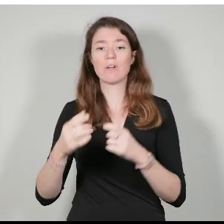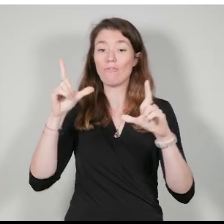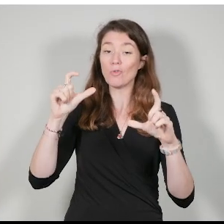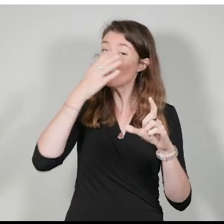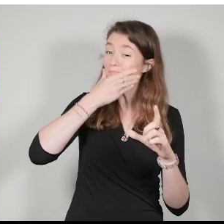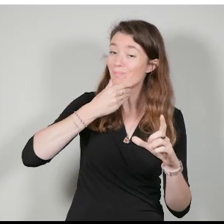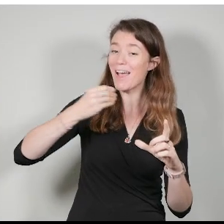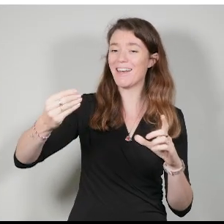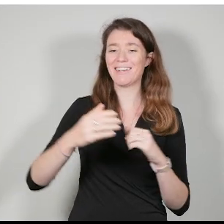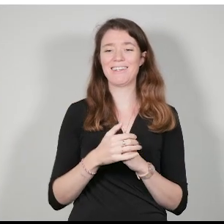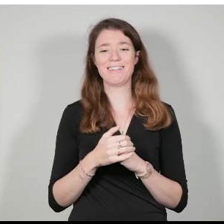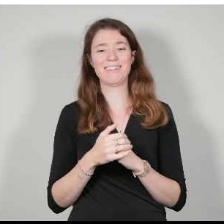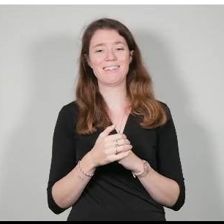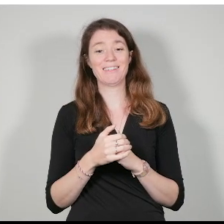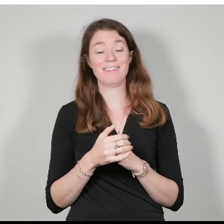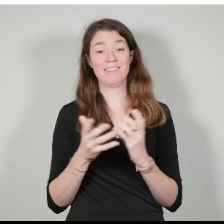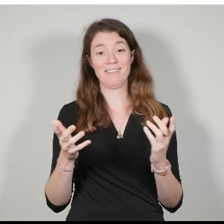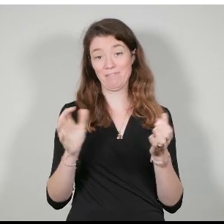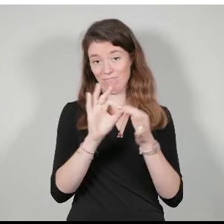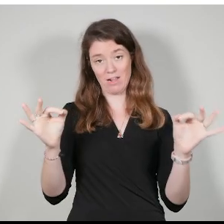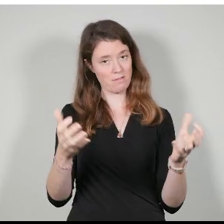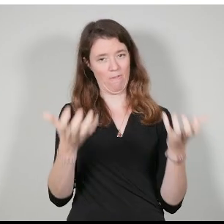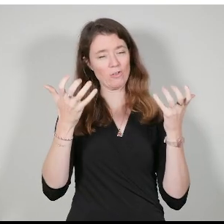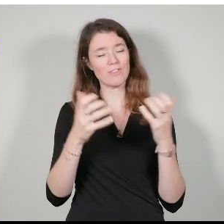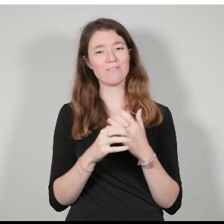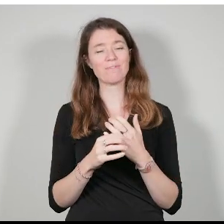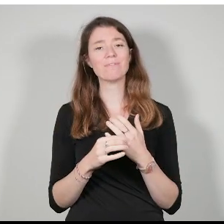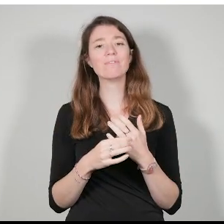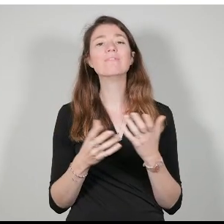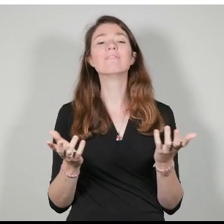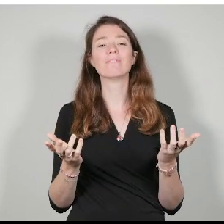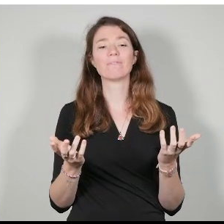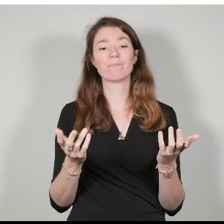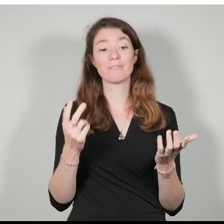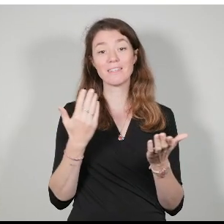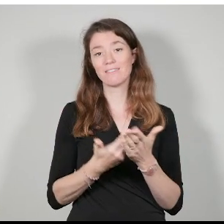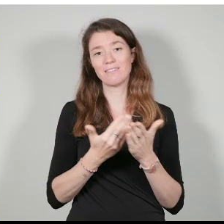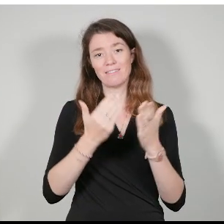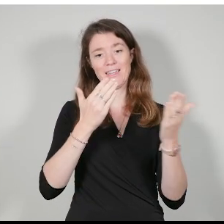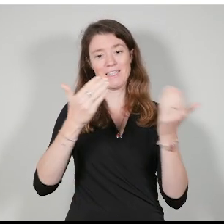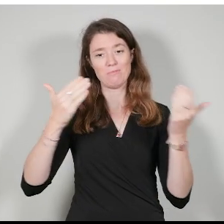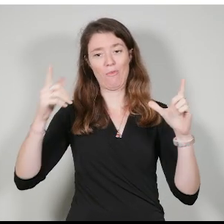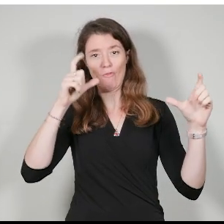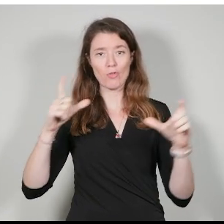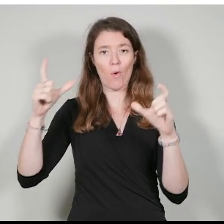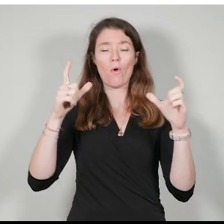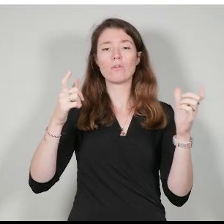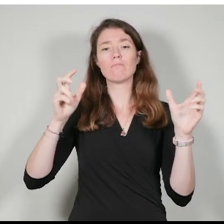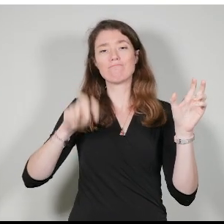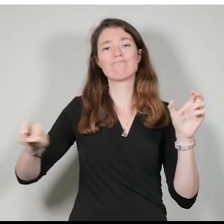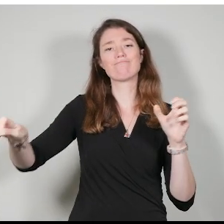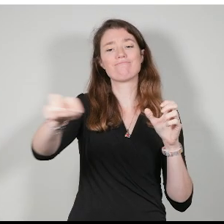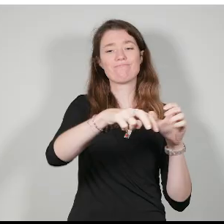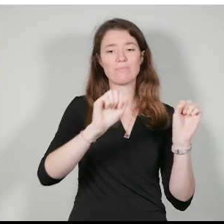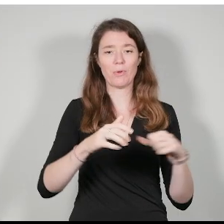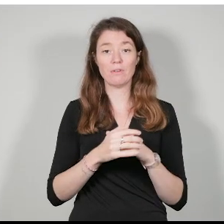belles et les phrases sont fortes. Et voilà, cette expo photo, elle est itinérante, mais c'est bien, je